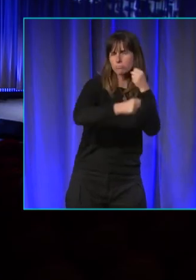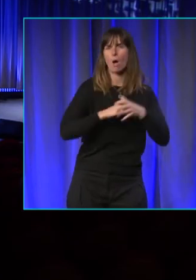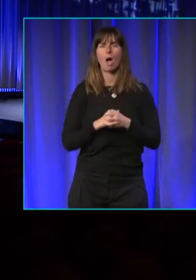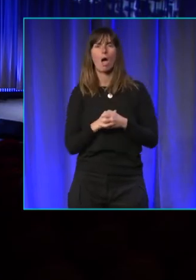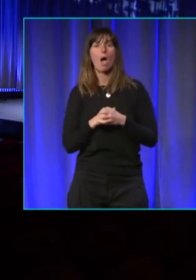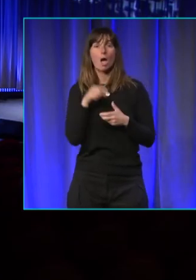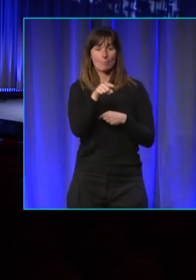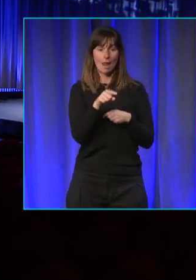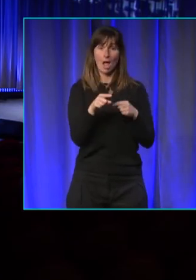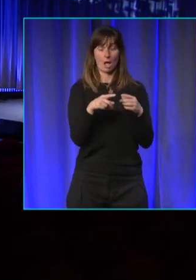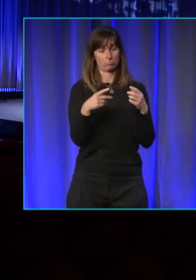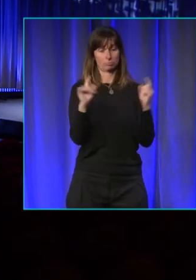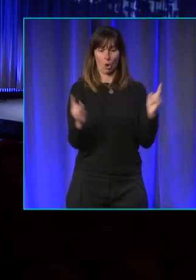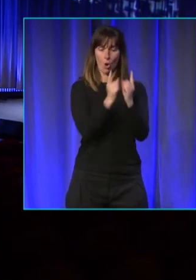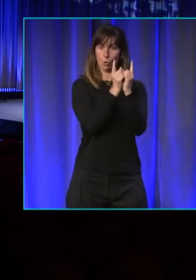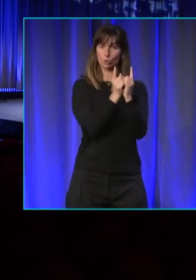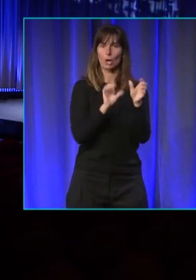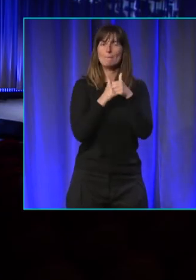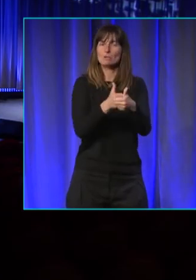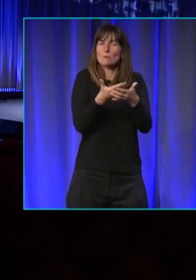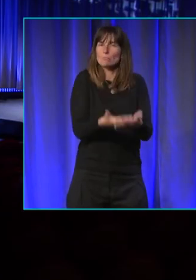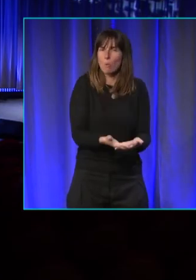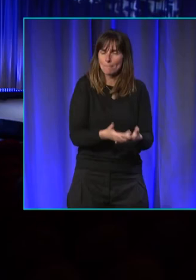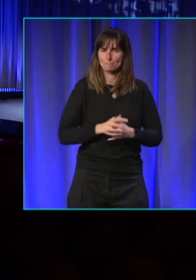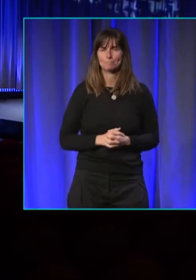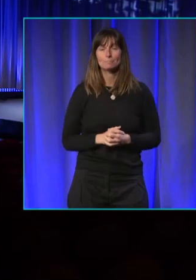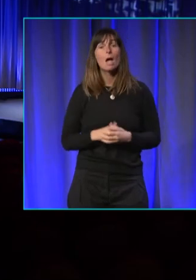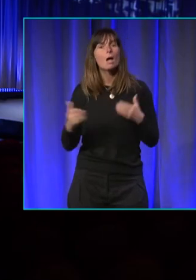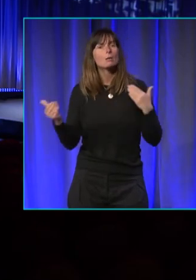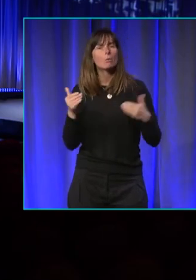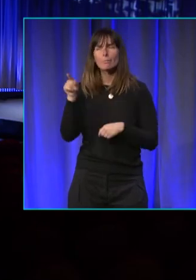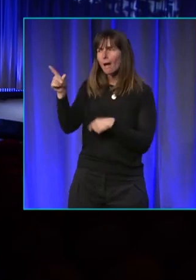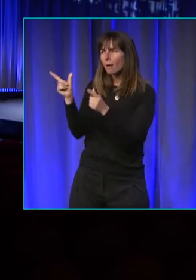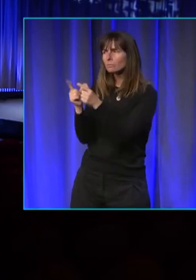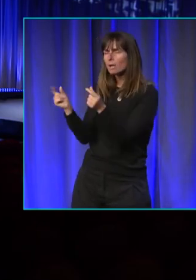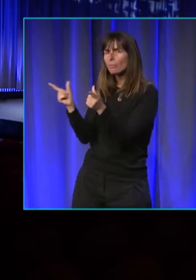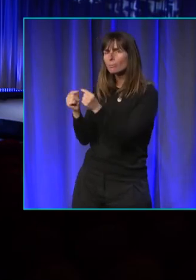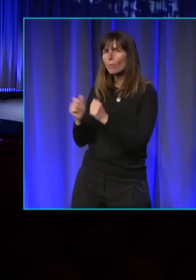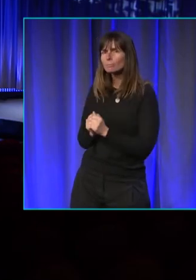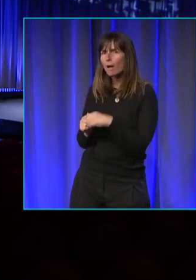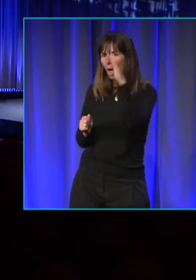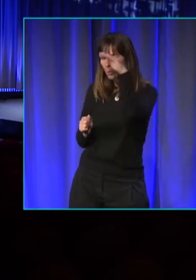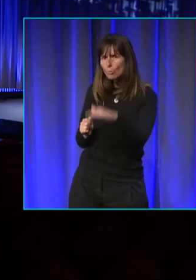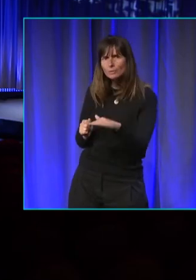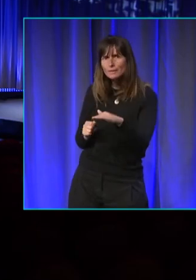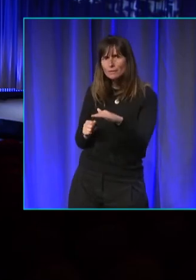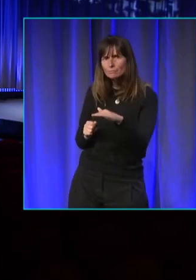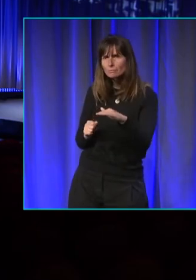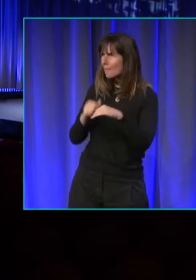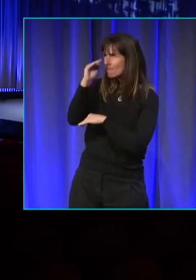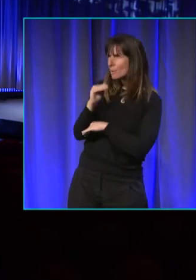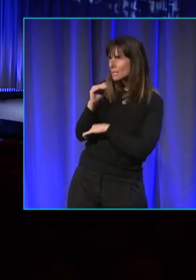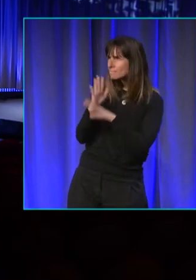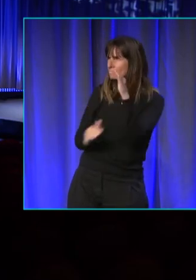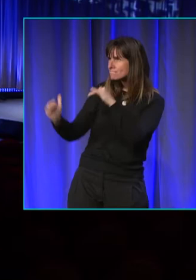poids moyen et poids léger. Voilà. Par contre, au Japon, on peut être un tout petit qui bat un très gros en judo,